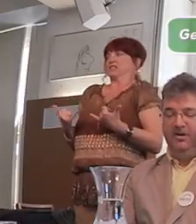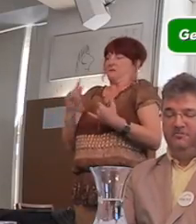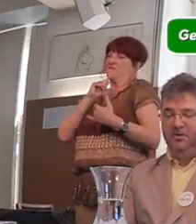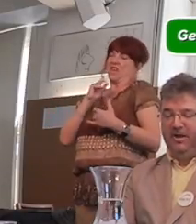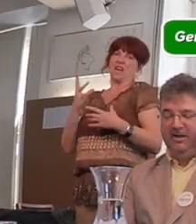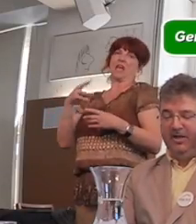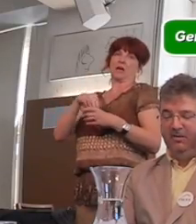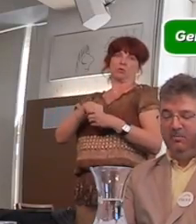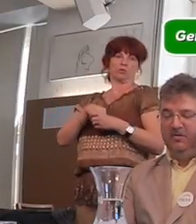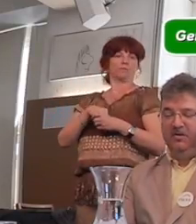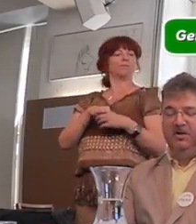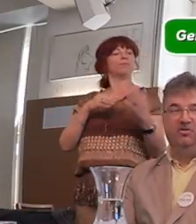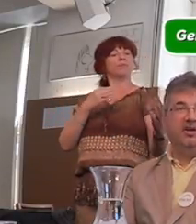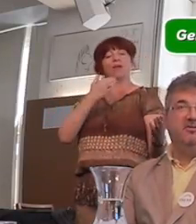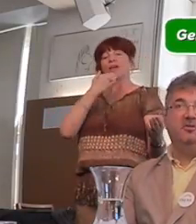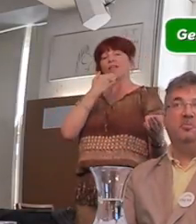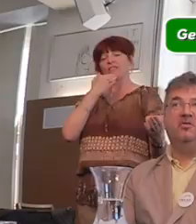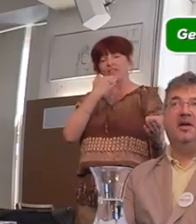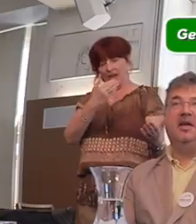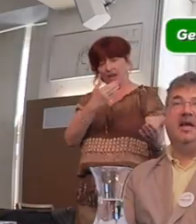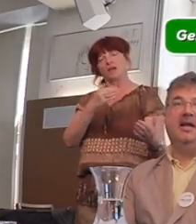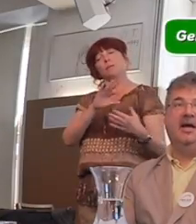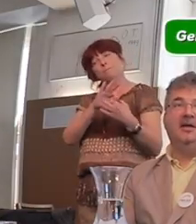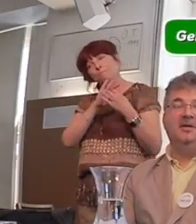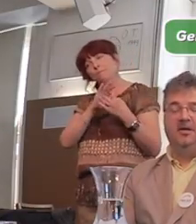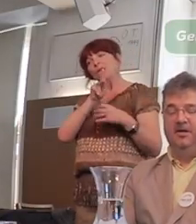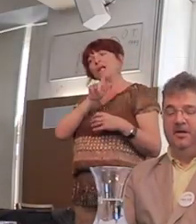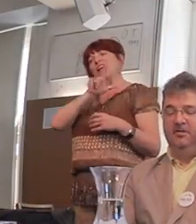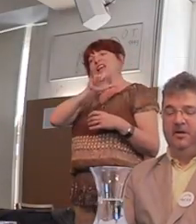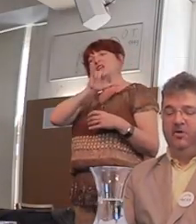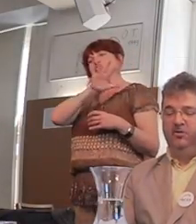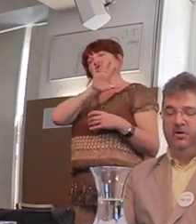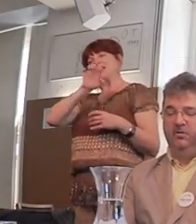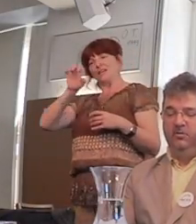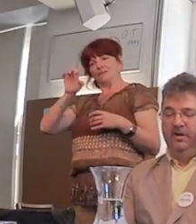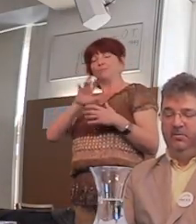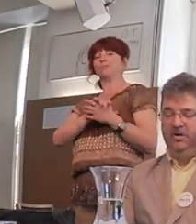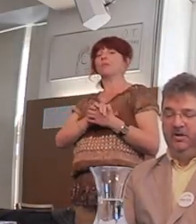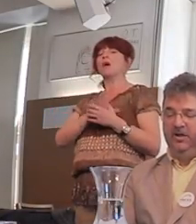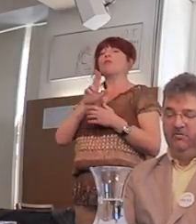Ja, ich danke für den Beitrag mit den Klischees und ich möchte da gleich einhaken, denn auch die